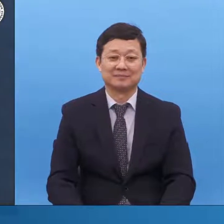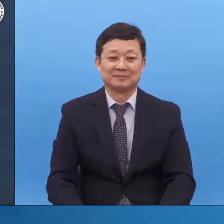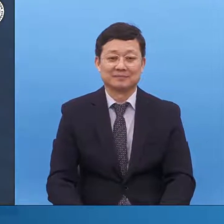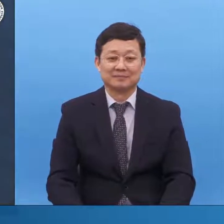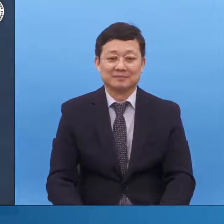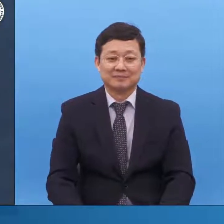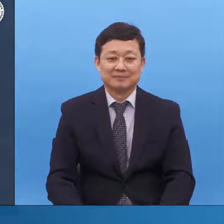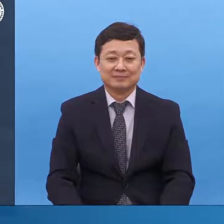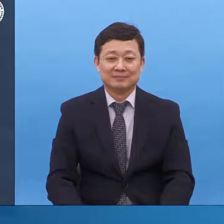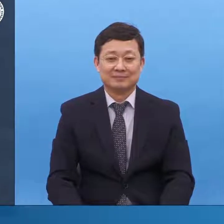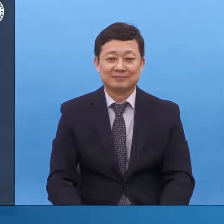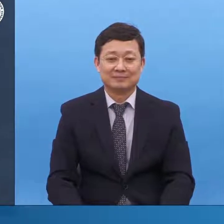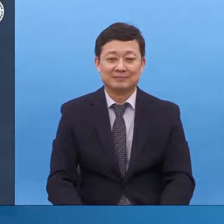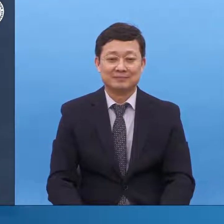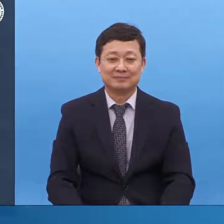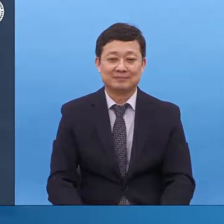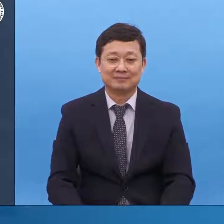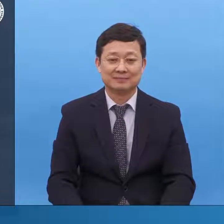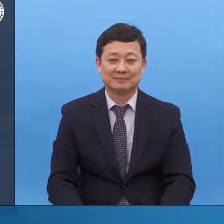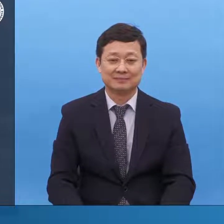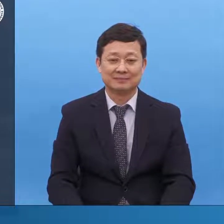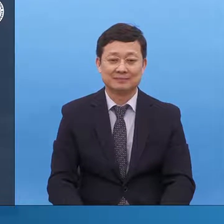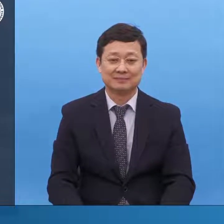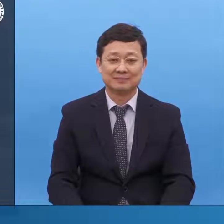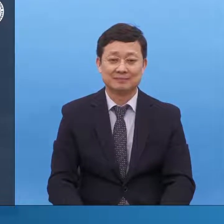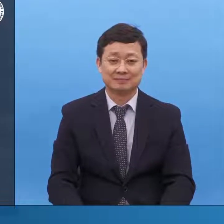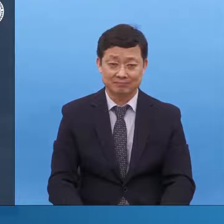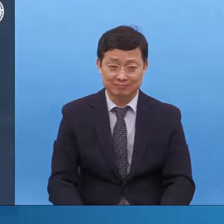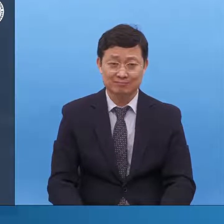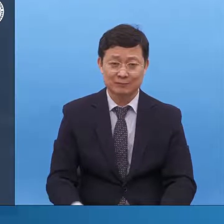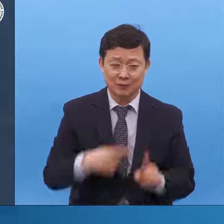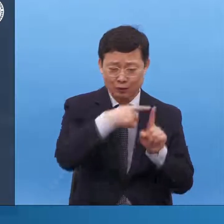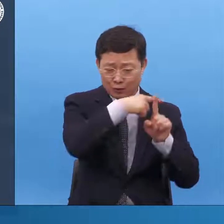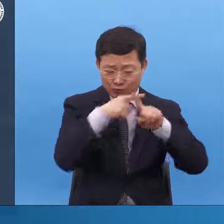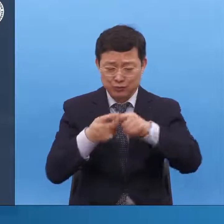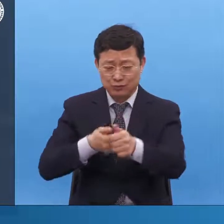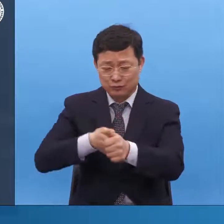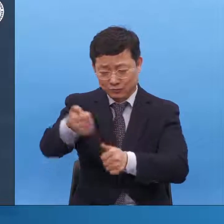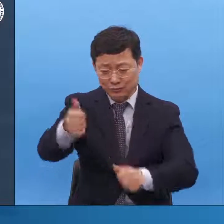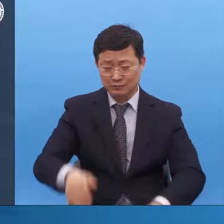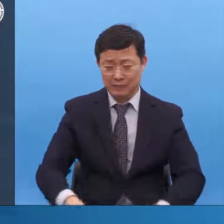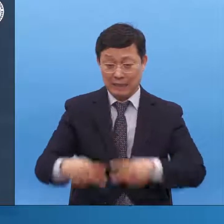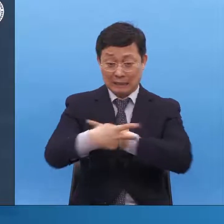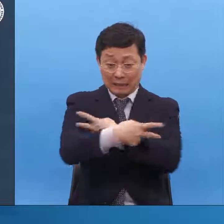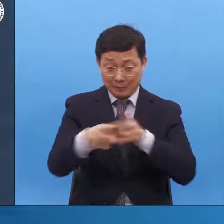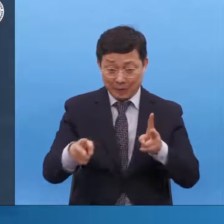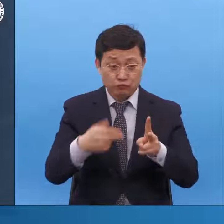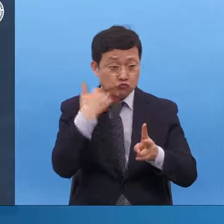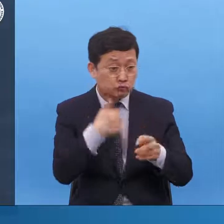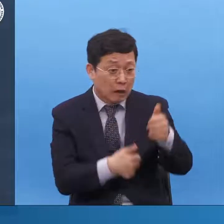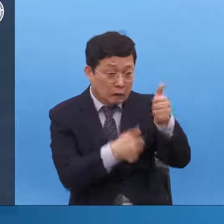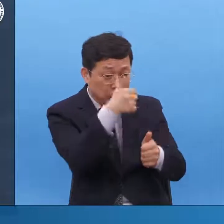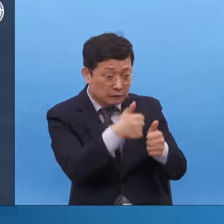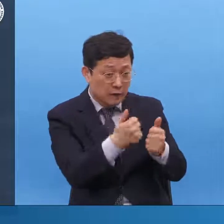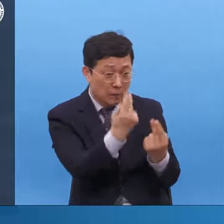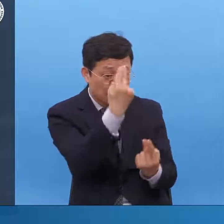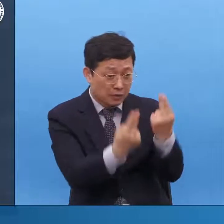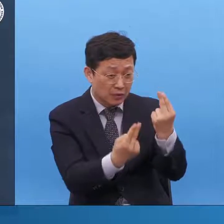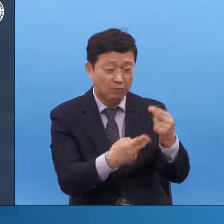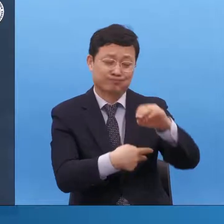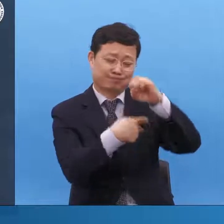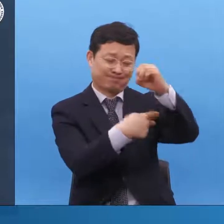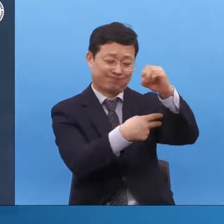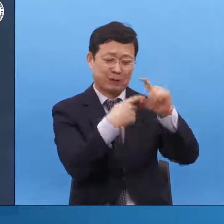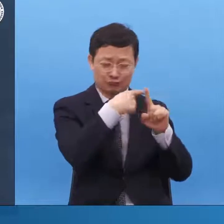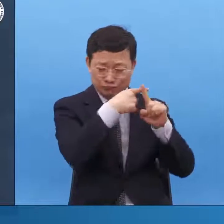be able to have complete victory with no competition. 우리 다락방은 경쟁자 없습니다. 무조건 승리합니다. Our type organization has no competitors.